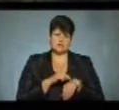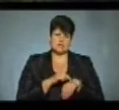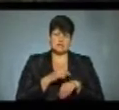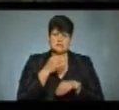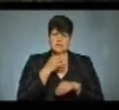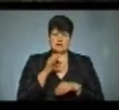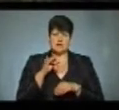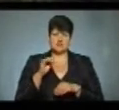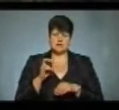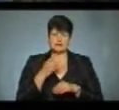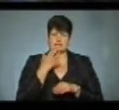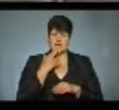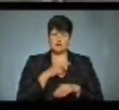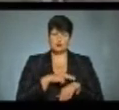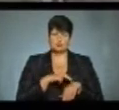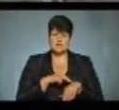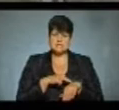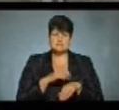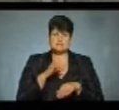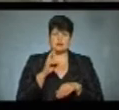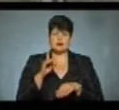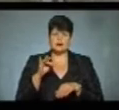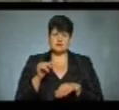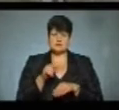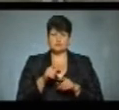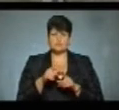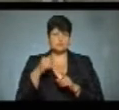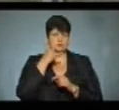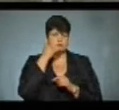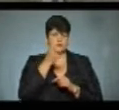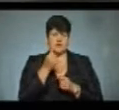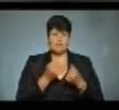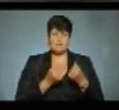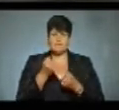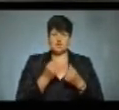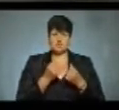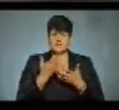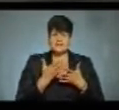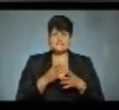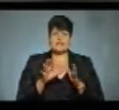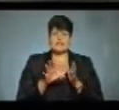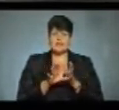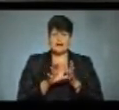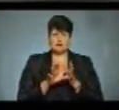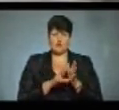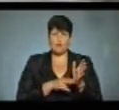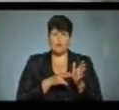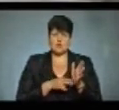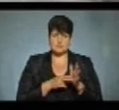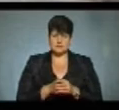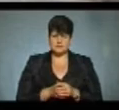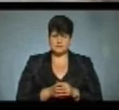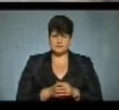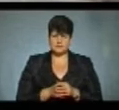речник Нацполіції області Сергій Крета. За його словами, до них зателефонував машиніст електропоїзда. На місце